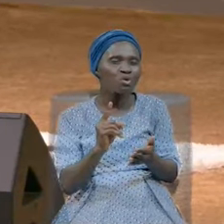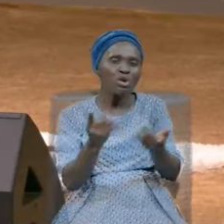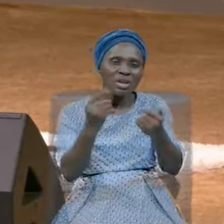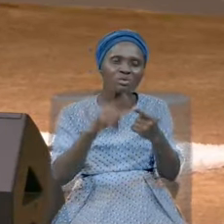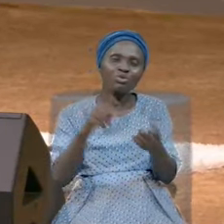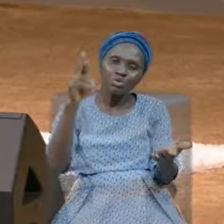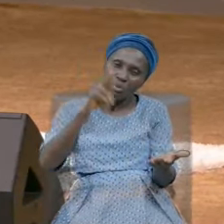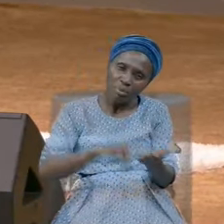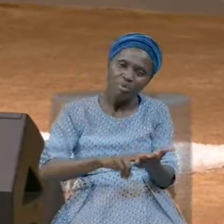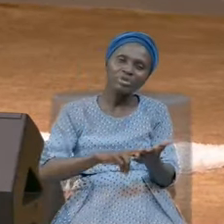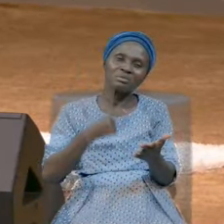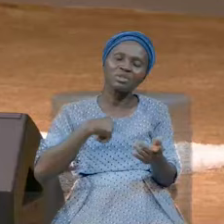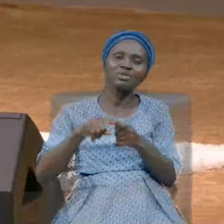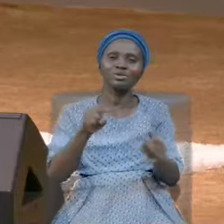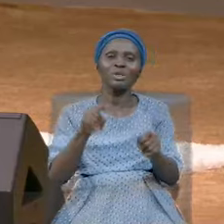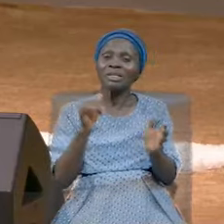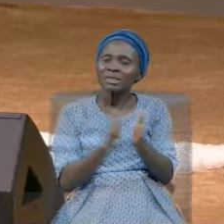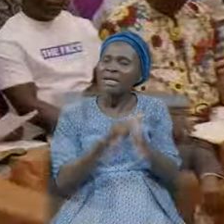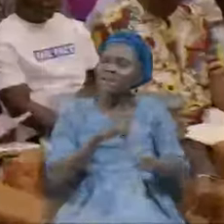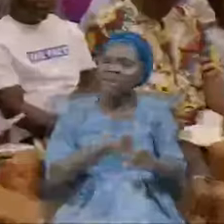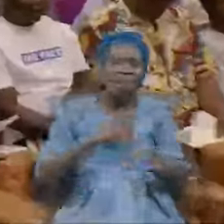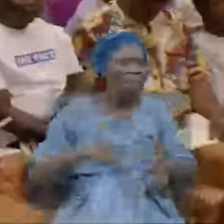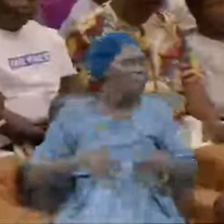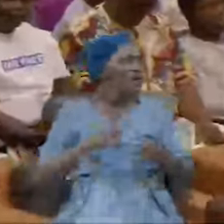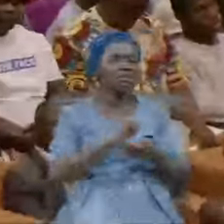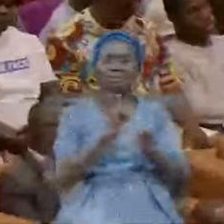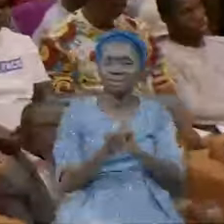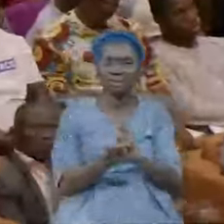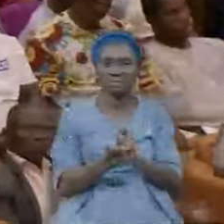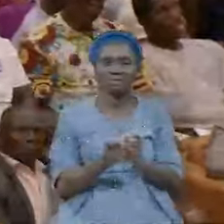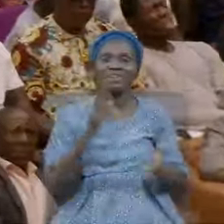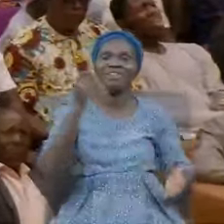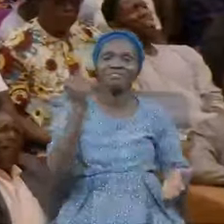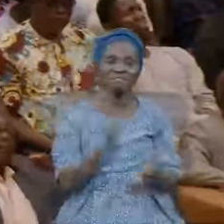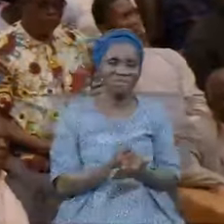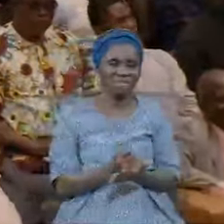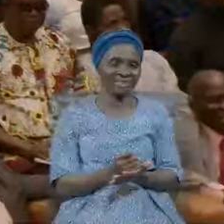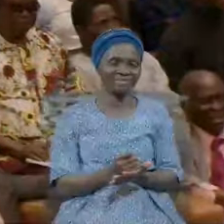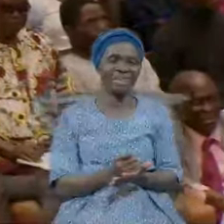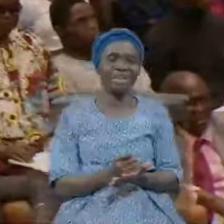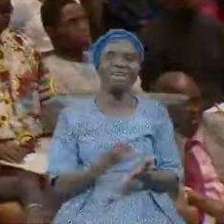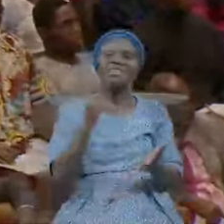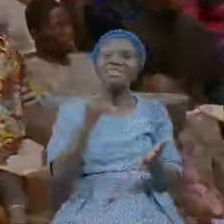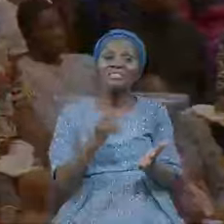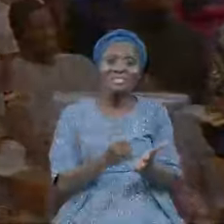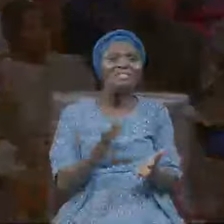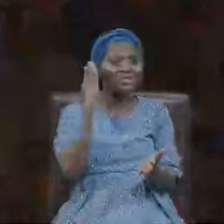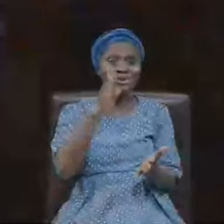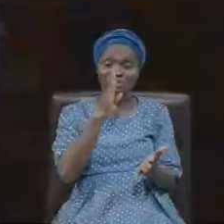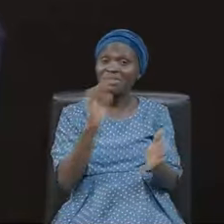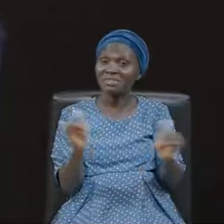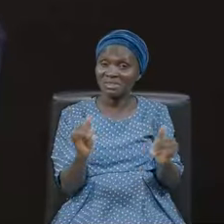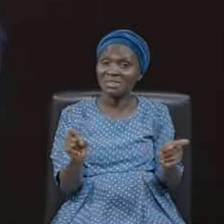a parlé de moi à toi, c'était ma vie, mais les choses ont changé. Amen. Ce sera ainsi aujourd'hui. Personne n'est